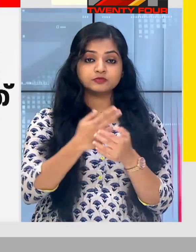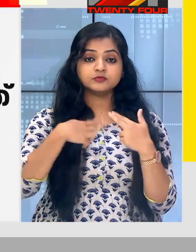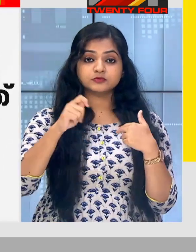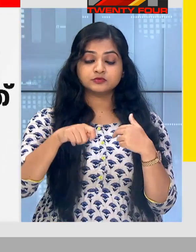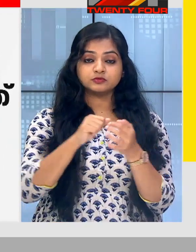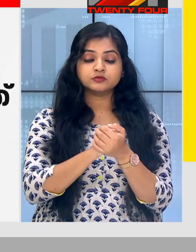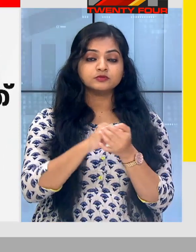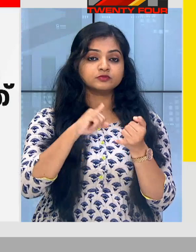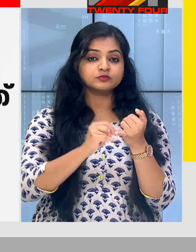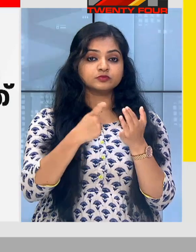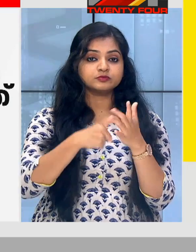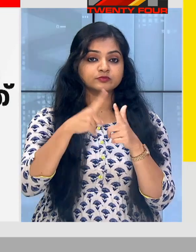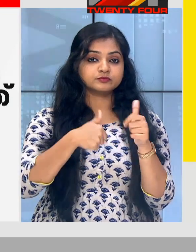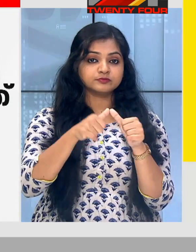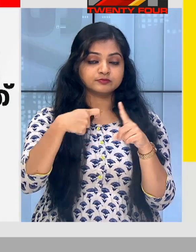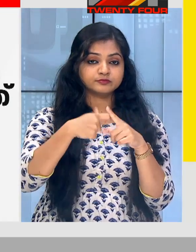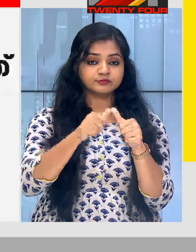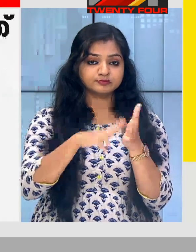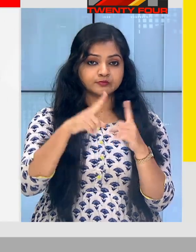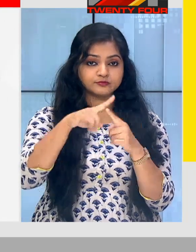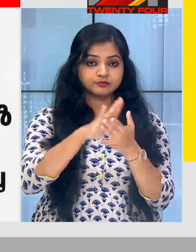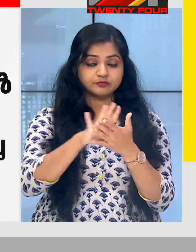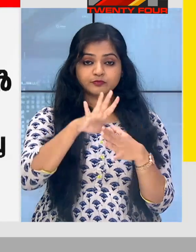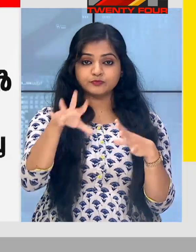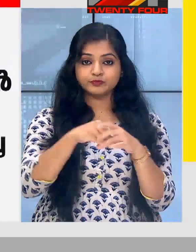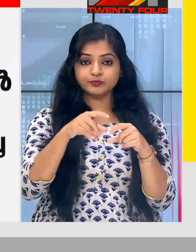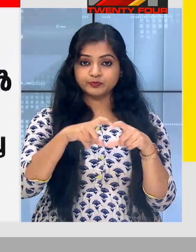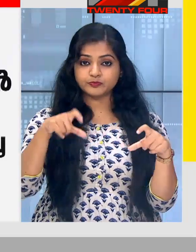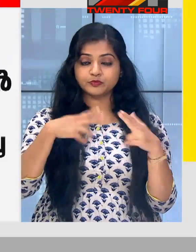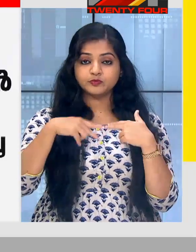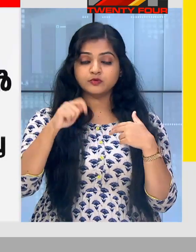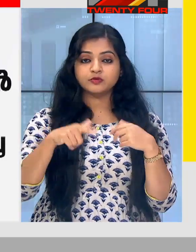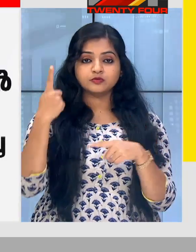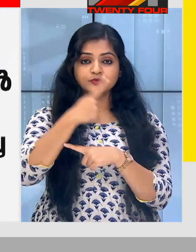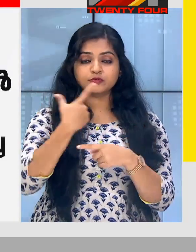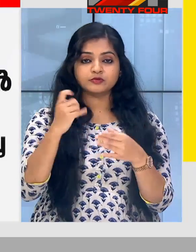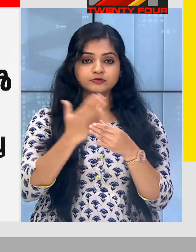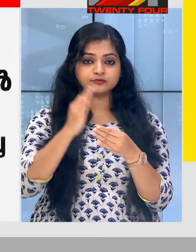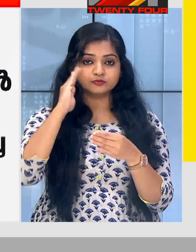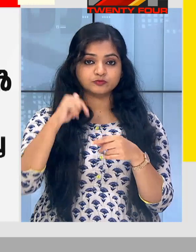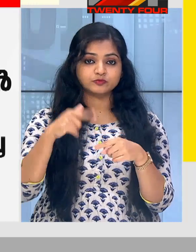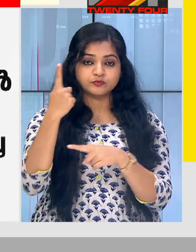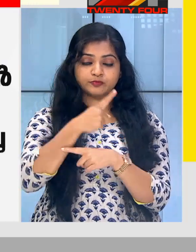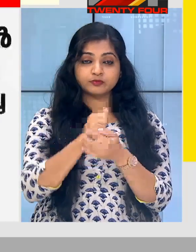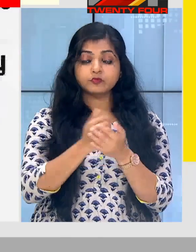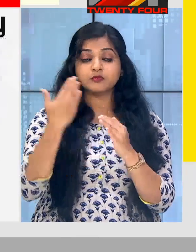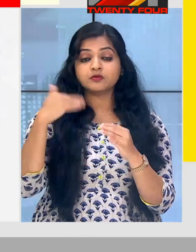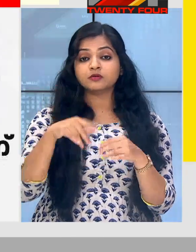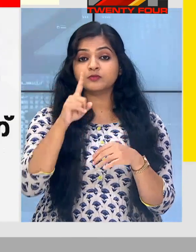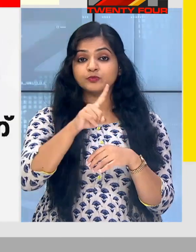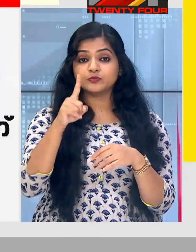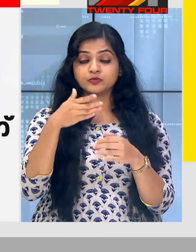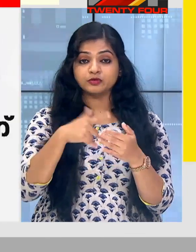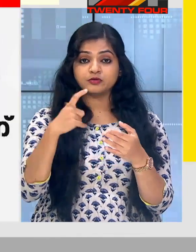സൂര്യകാന്ത്, ജസ്റ്റിസ് ദിപാങ്കർ ദത്ത് എന്നിവരടങ്ങിയ ബെഞ്ചാണ് കേസ് ഇന്ന് പരിഗണിച്ചത്. നേരത്തെ കഴിഞ്ഞ 11-ന് ഈ